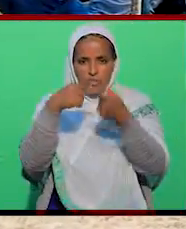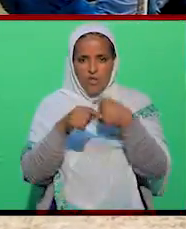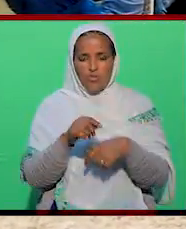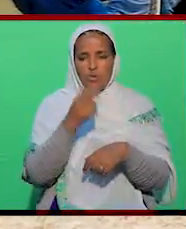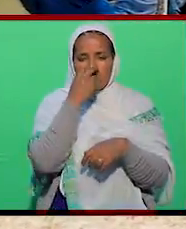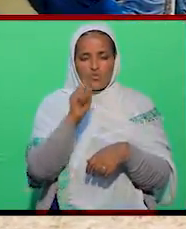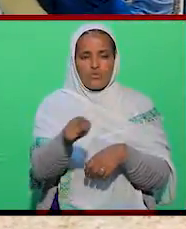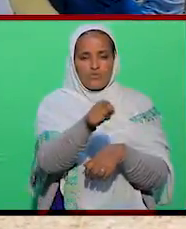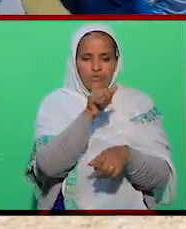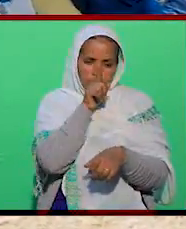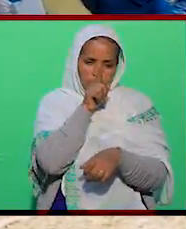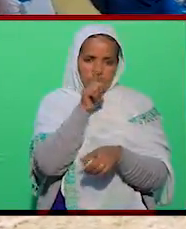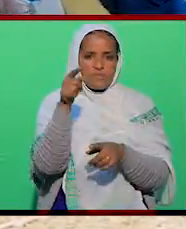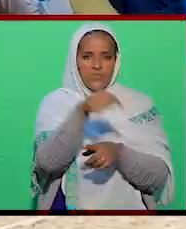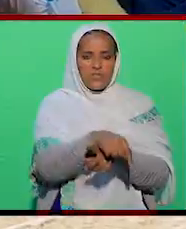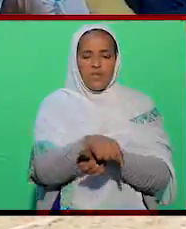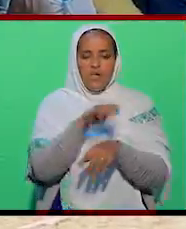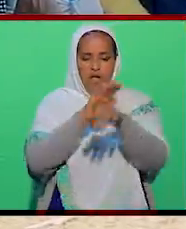ልቀቋቸው ይምጡ እያዩ ይመጣሉ ሲል የለም።